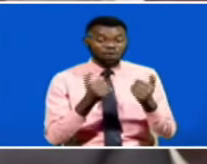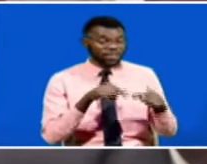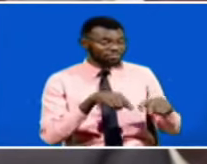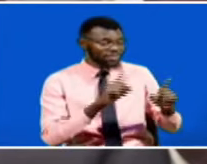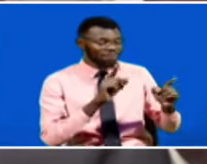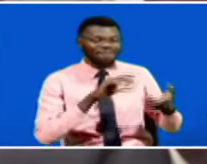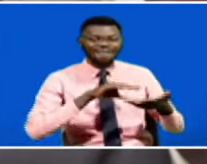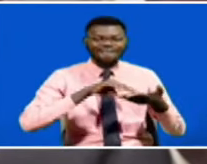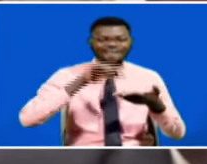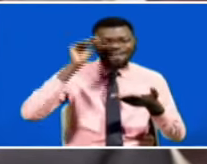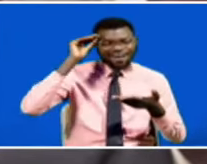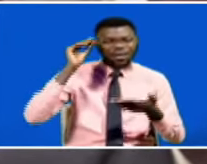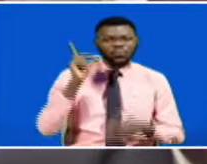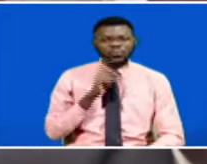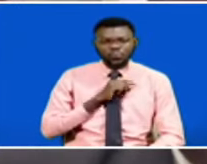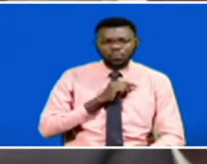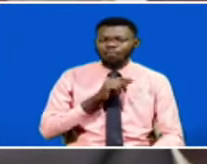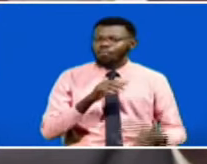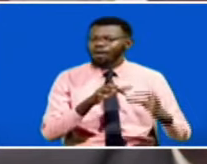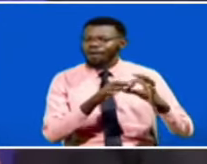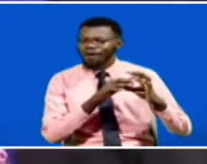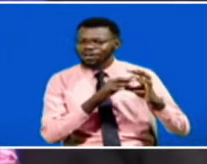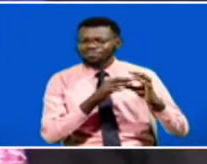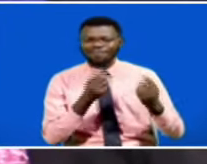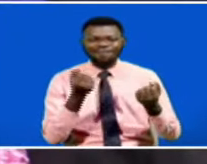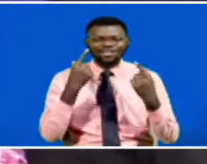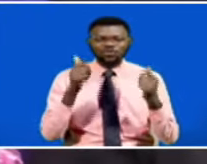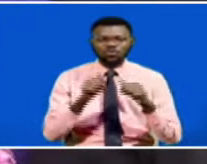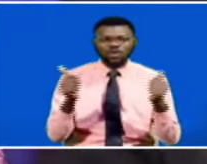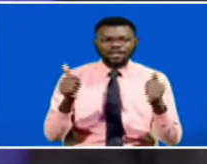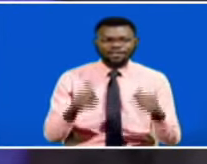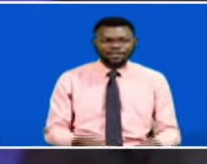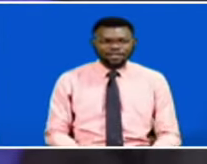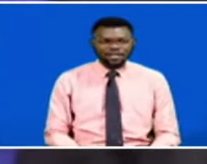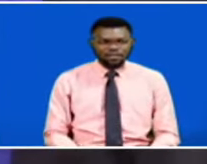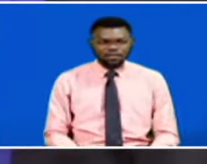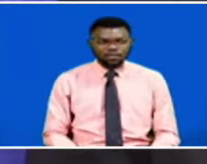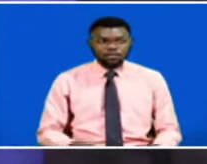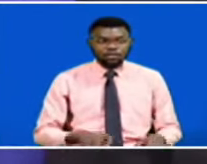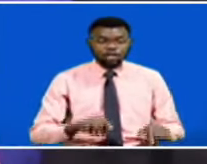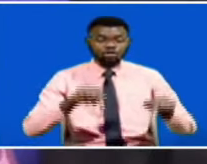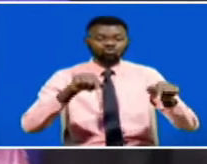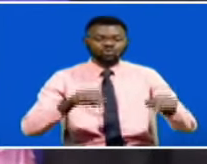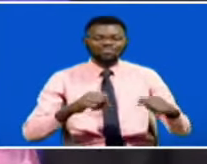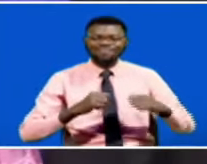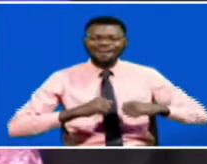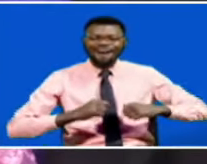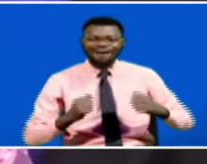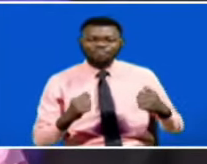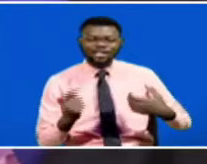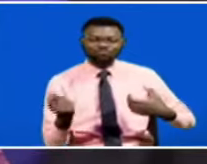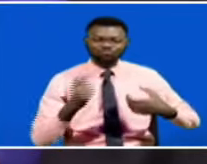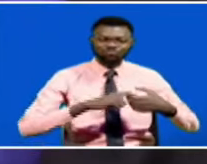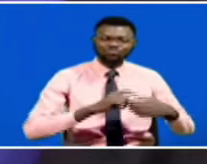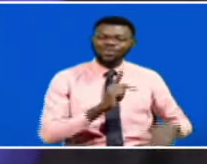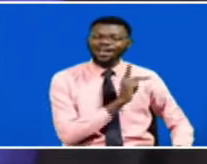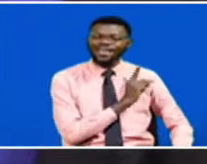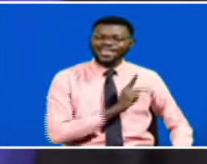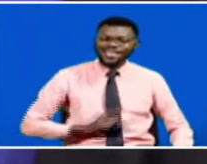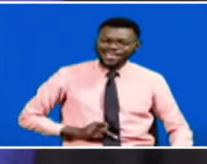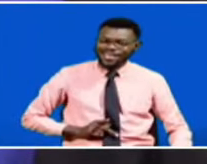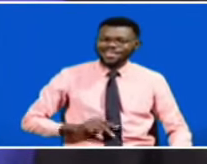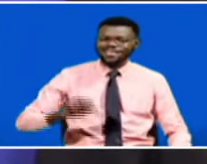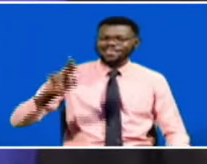wamejifunza utamaduni kamili. Leo hii tumefurahia kuwa pamoja na mfalme wa Nabongo Kingdom, Mumia Peter